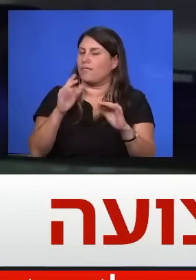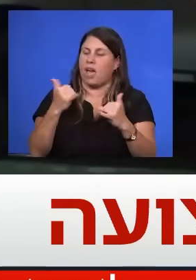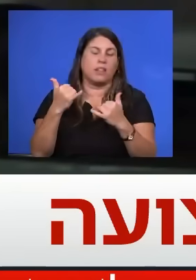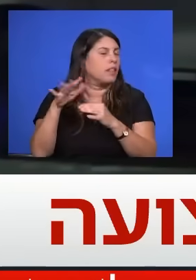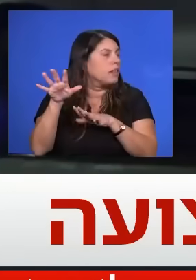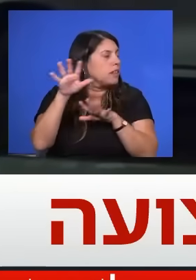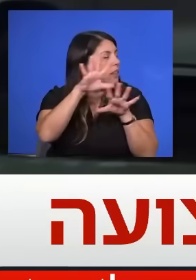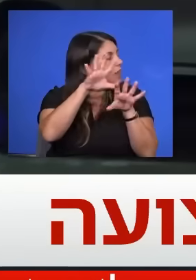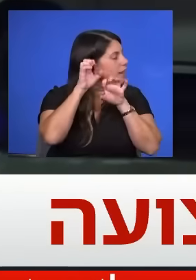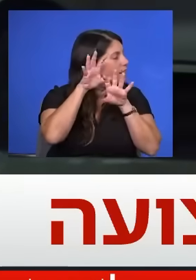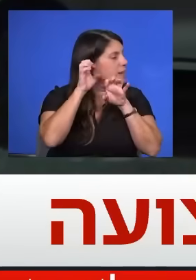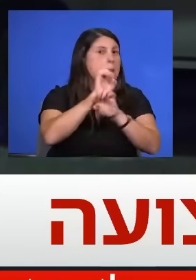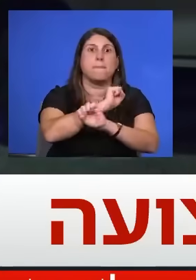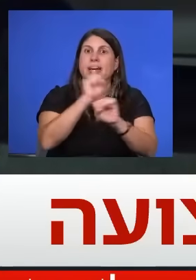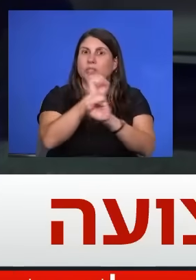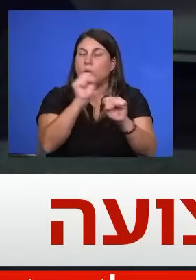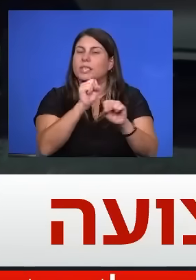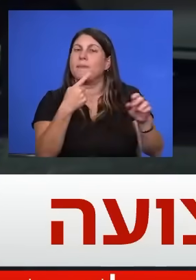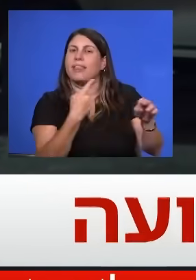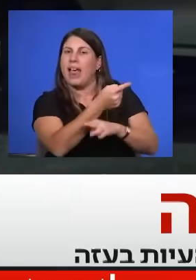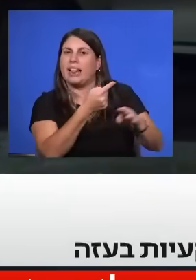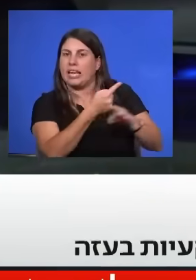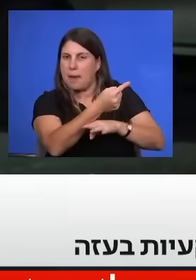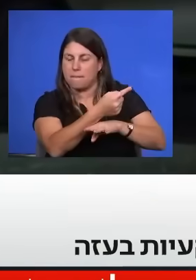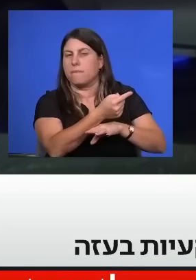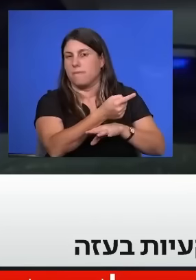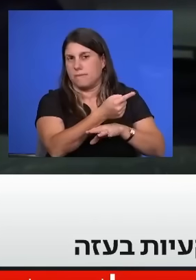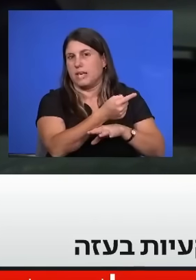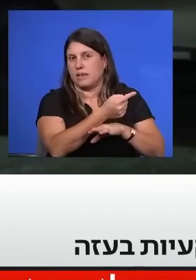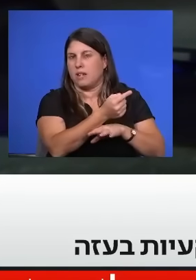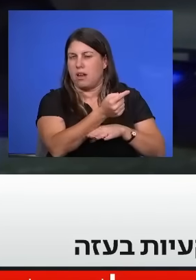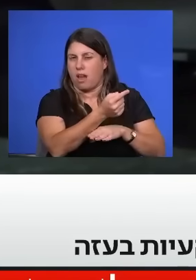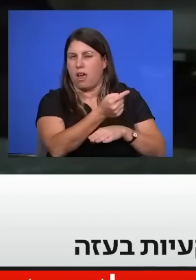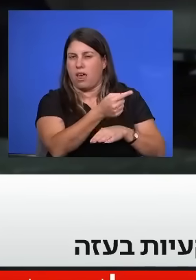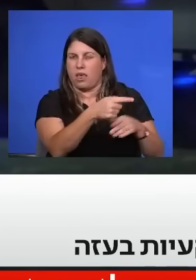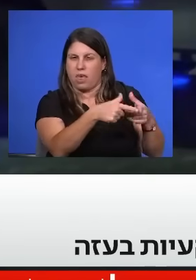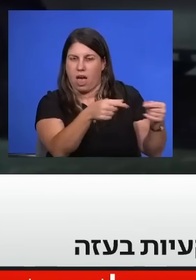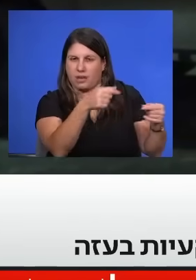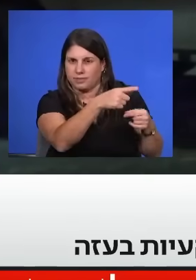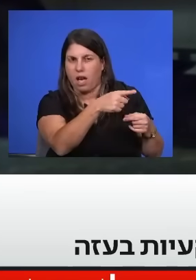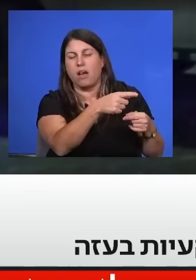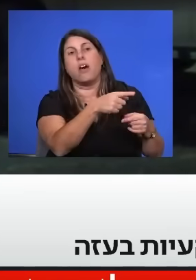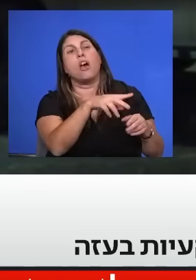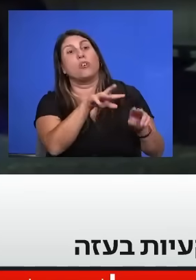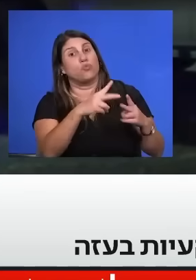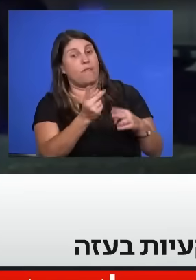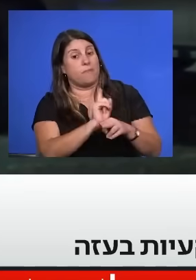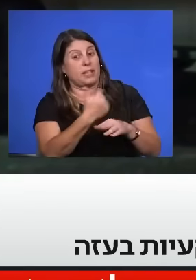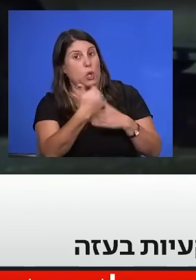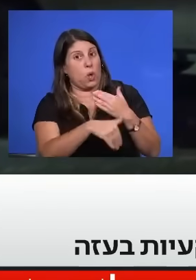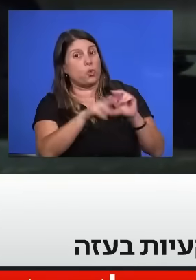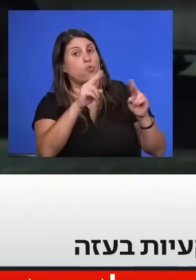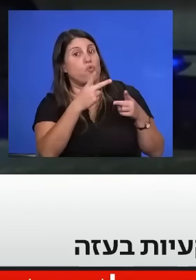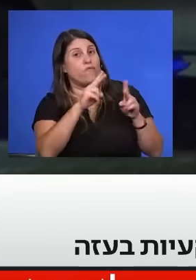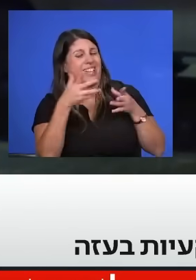את ירי הטנקים לעבר הרצועה, הולכים וחוזרים שוב בדקות האחרונות עוד ועוד תקיפות באמצעות טנקים